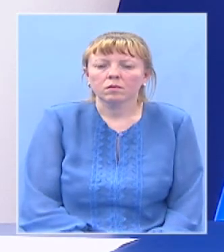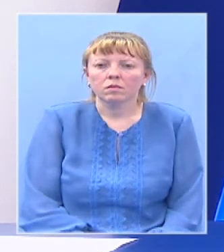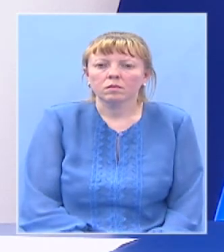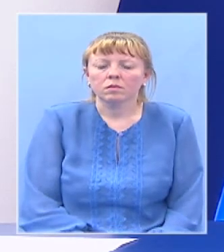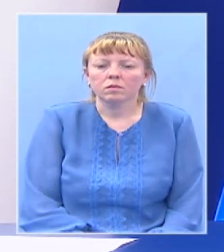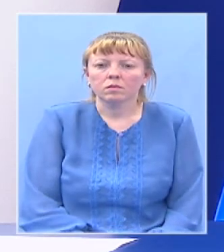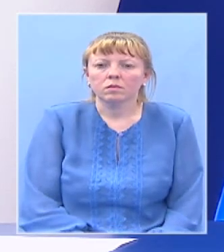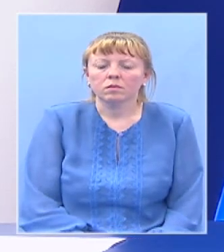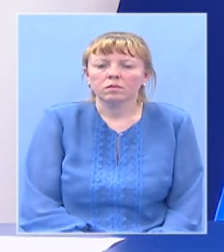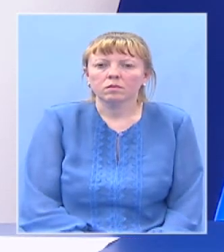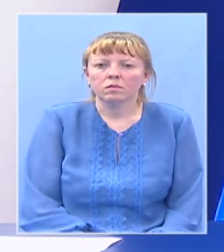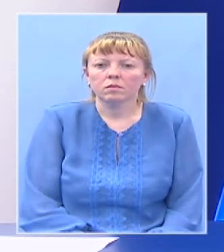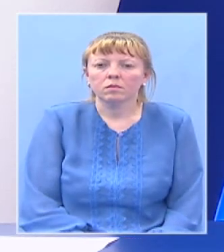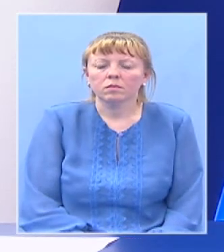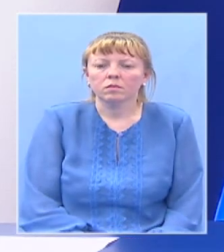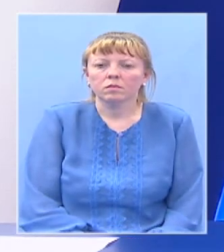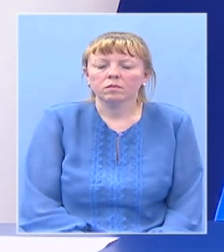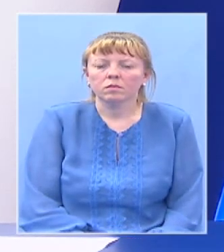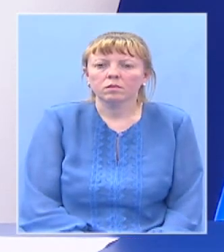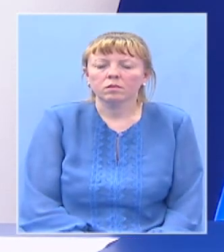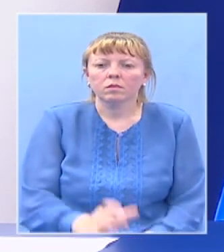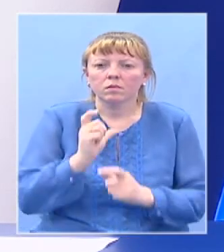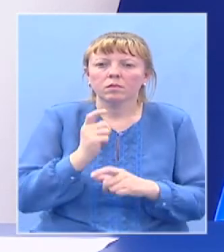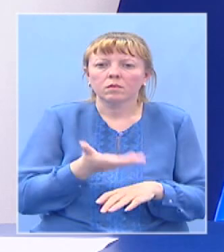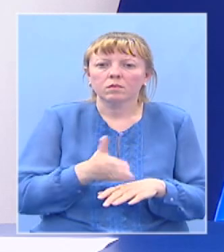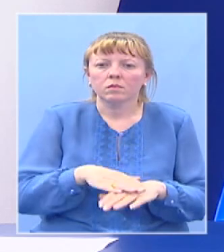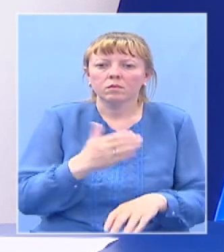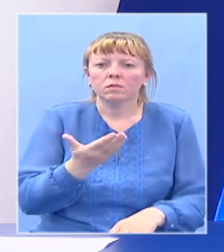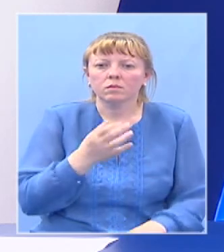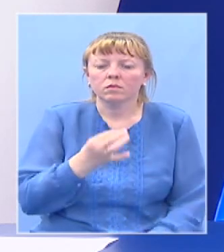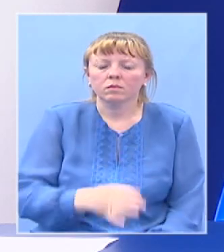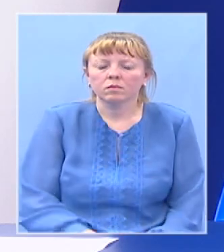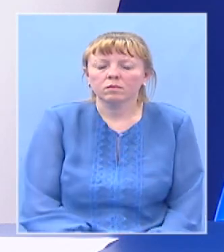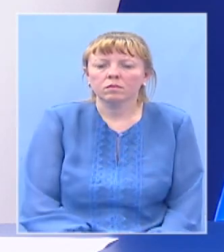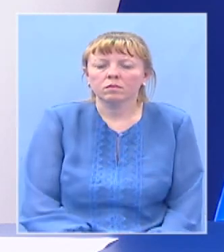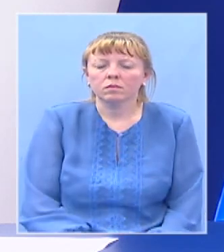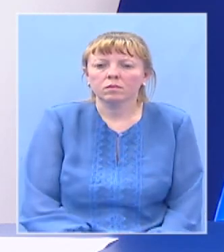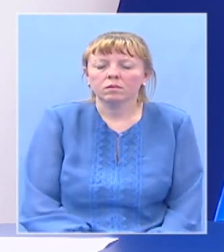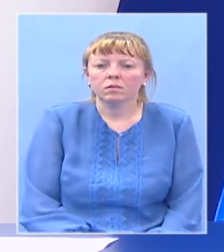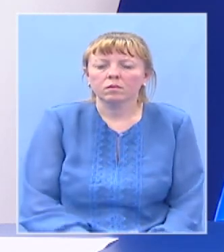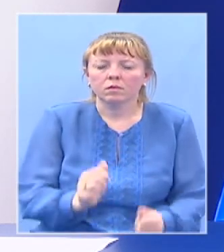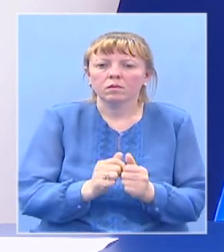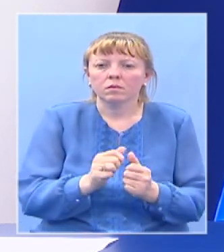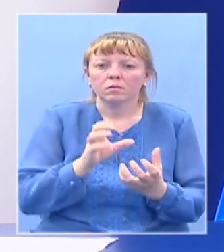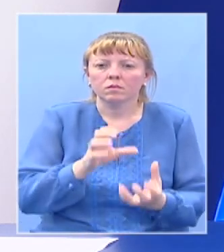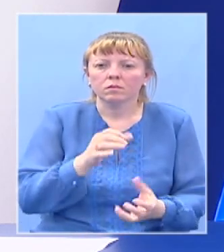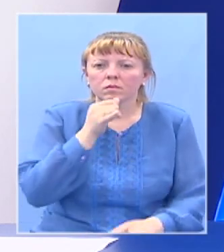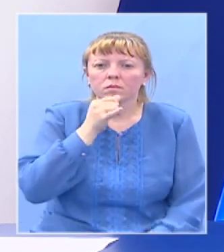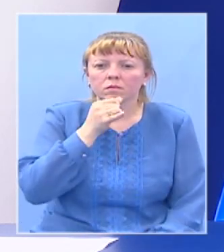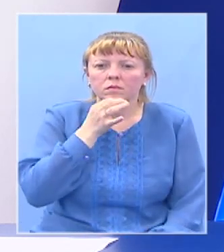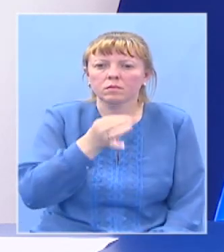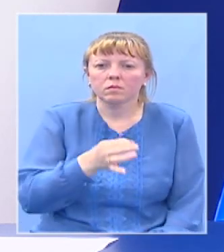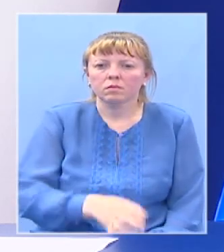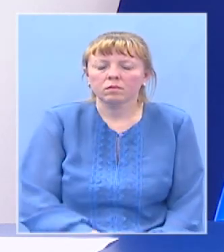в целом большегруз у нас передвигаются по городу Да это ну каждое транспортное средство мы не можем сказать что